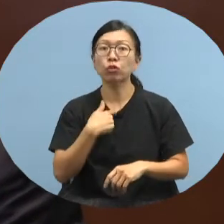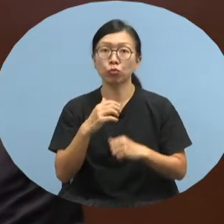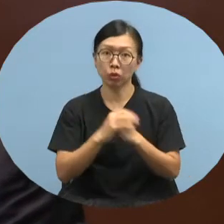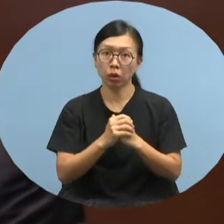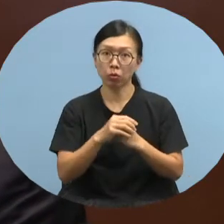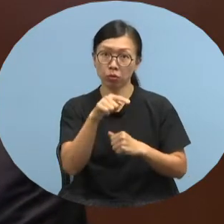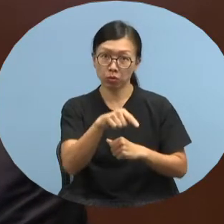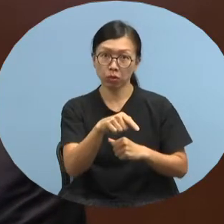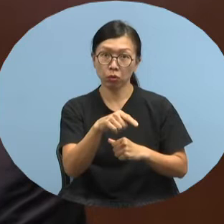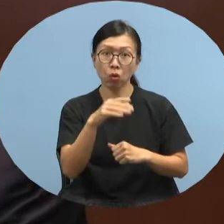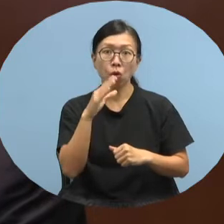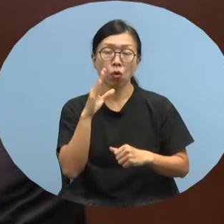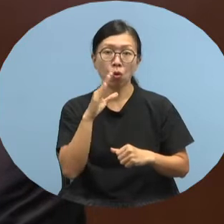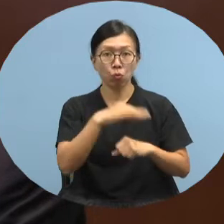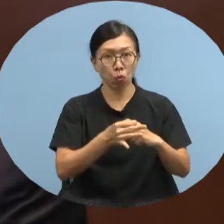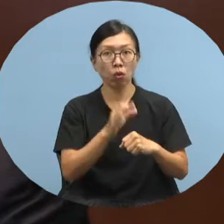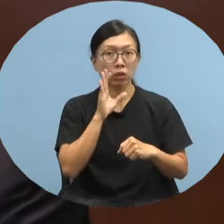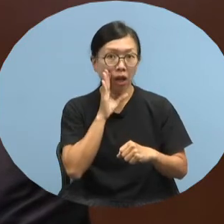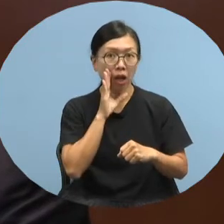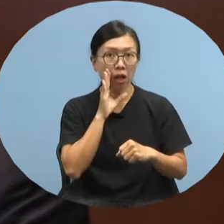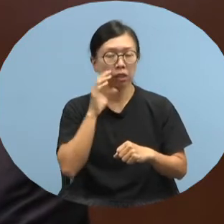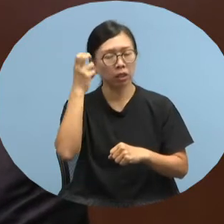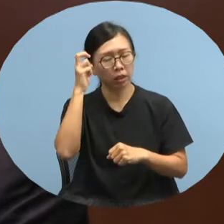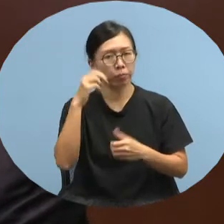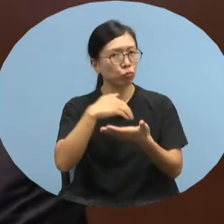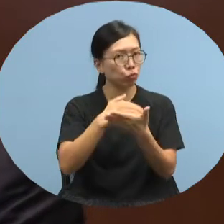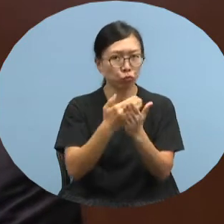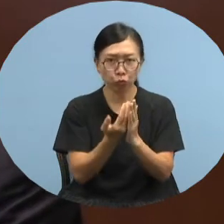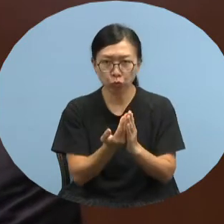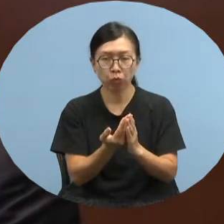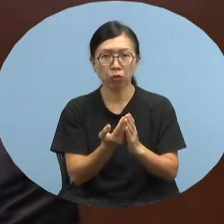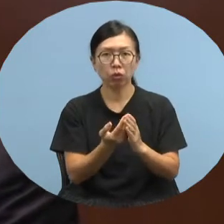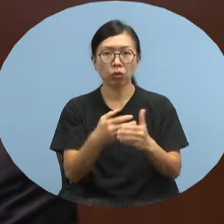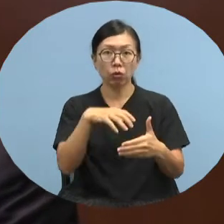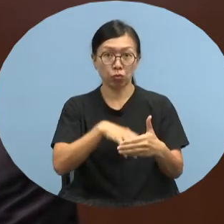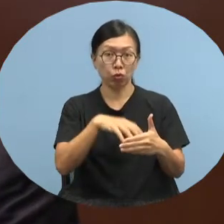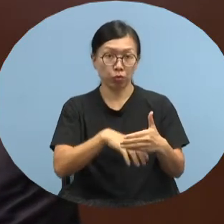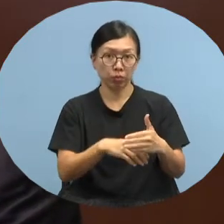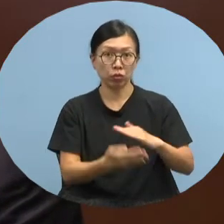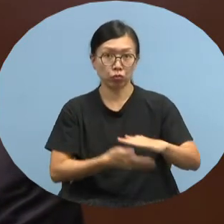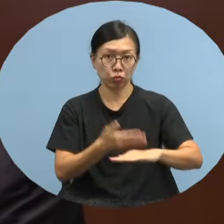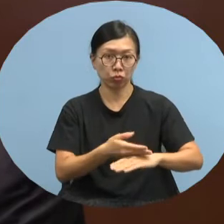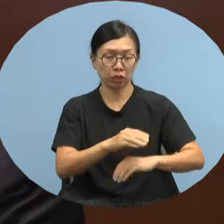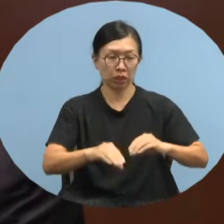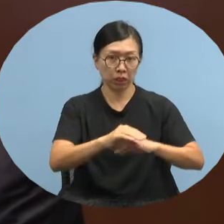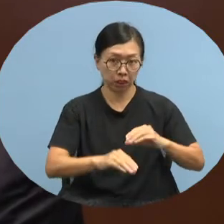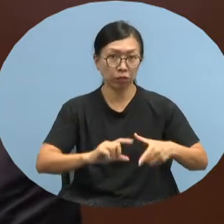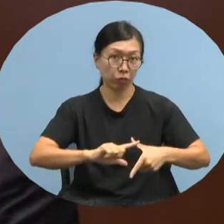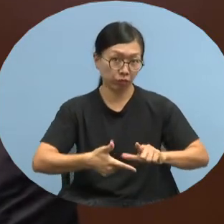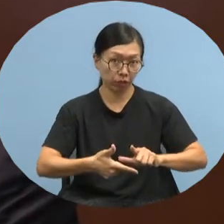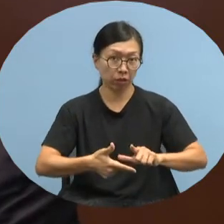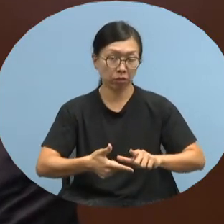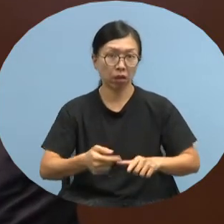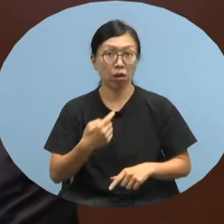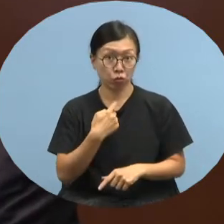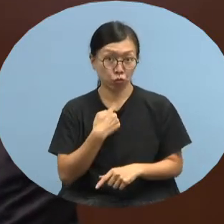國泰集團在考慮任何的企業重整方案的時候，都必須